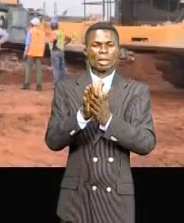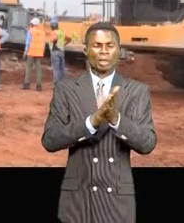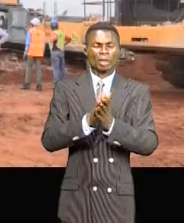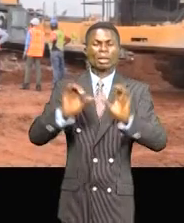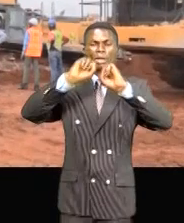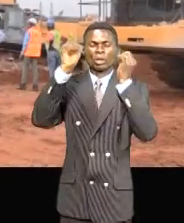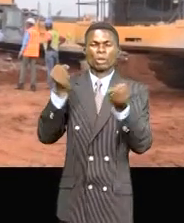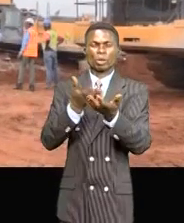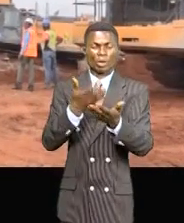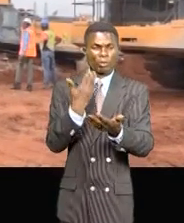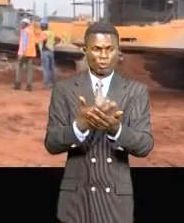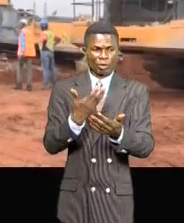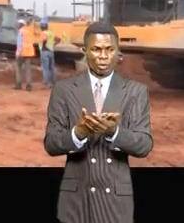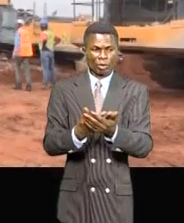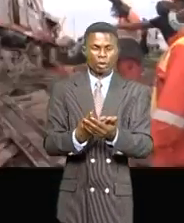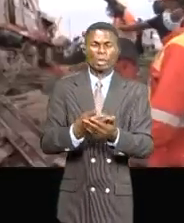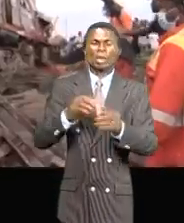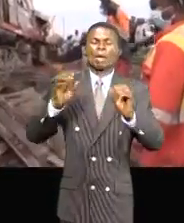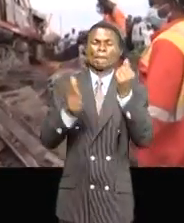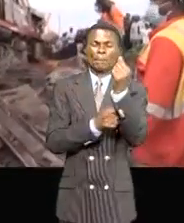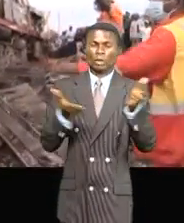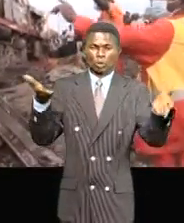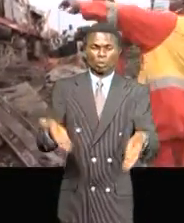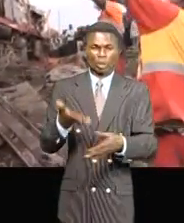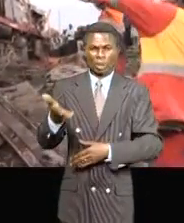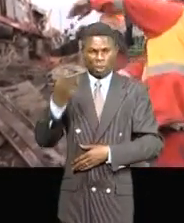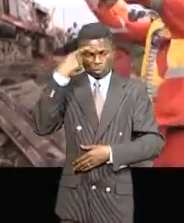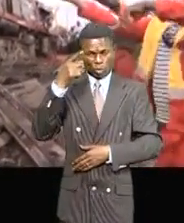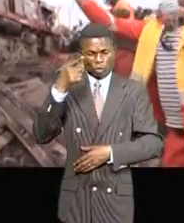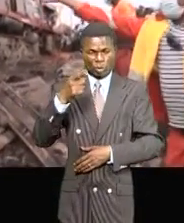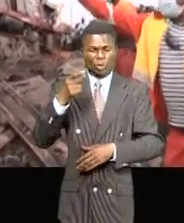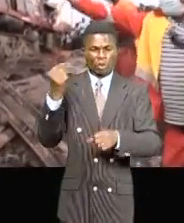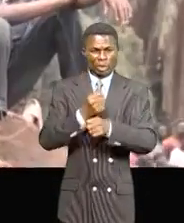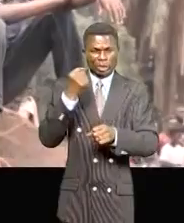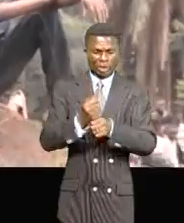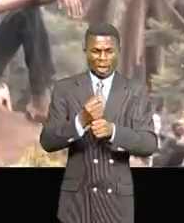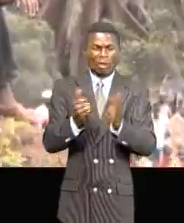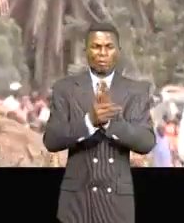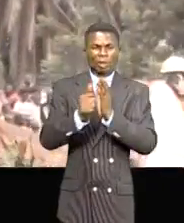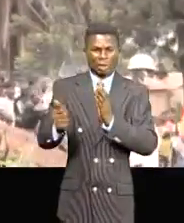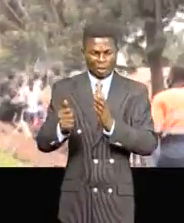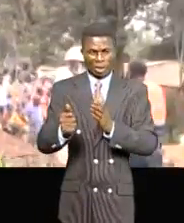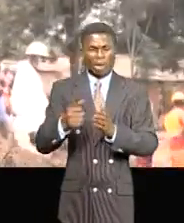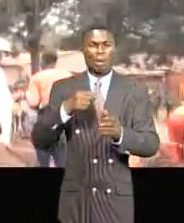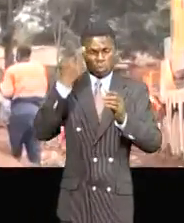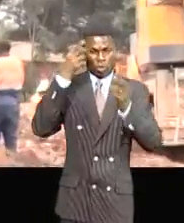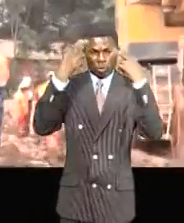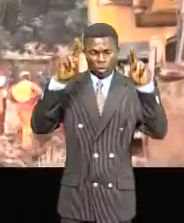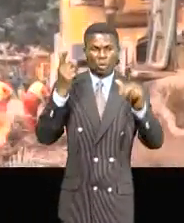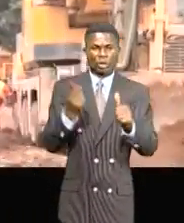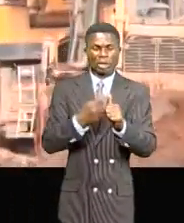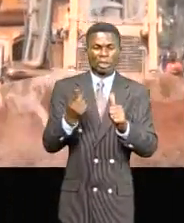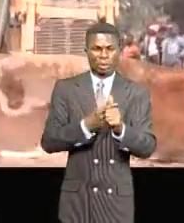SNCC. Très rapidement, les équipes ont été mises en place pour une expertise de taille. Pour y arriver, il a fallu